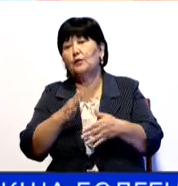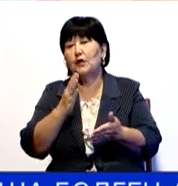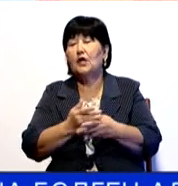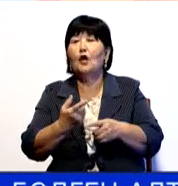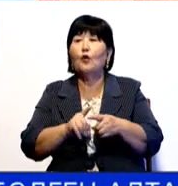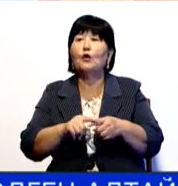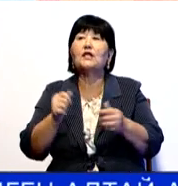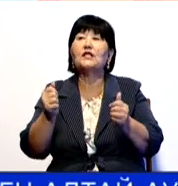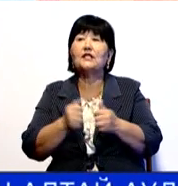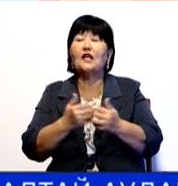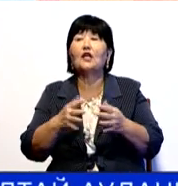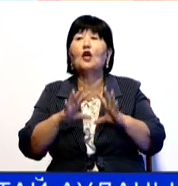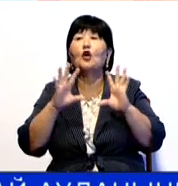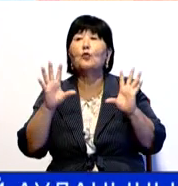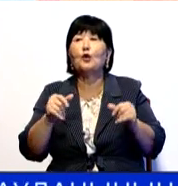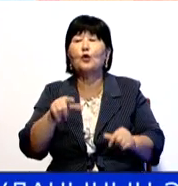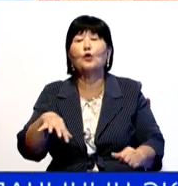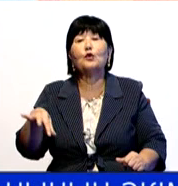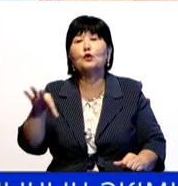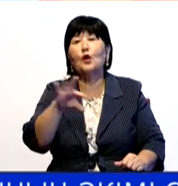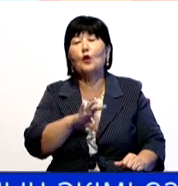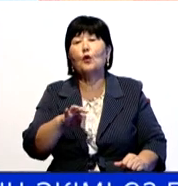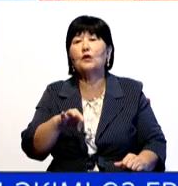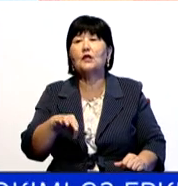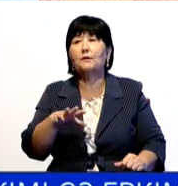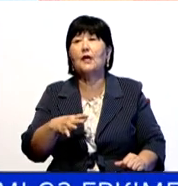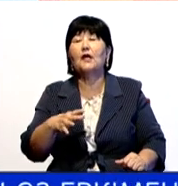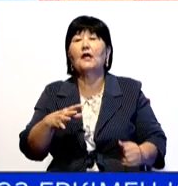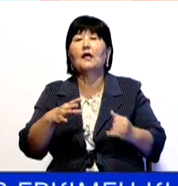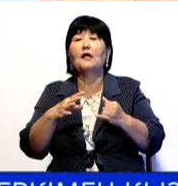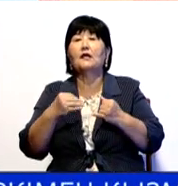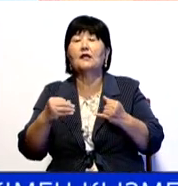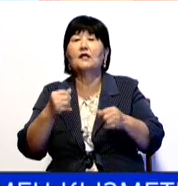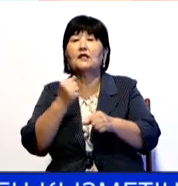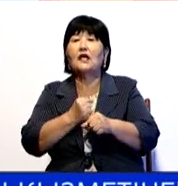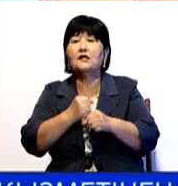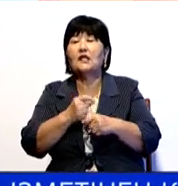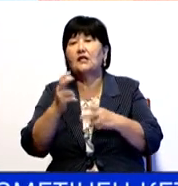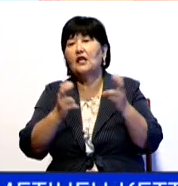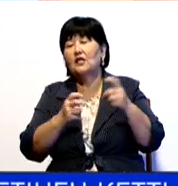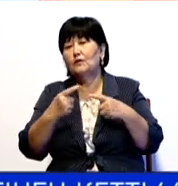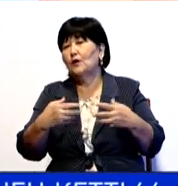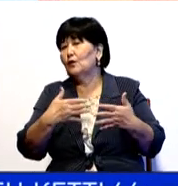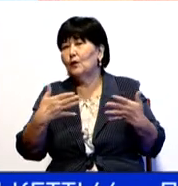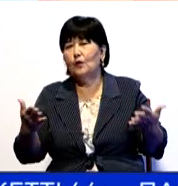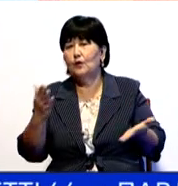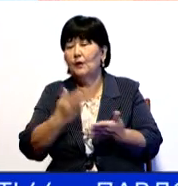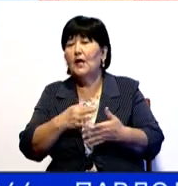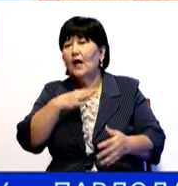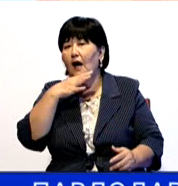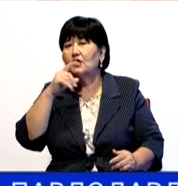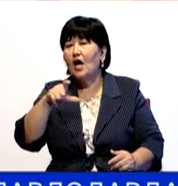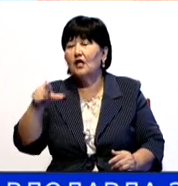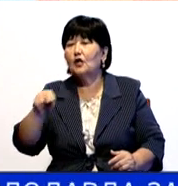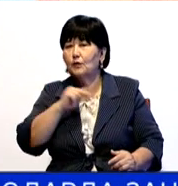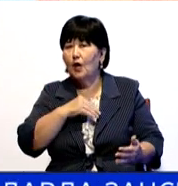Оның жанында бүкіл осы облыстың шаруашылықтарына жем жасайтын зауыты болды, яғни үлкен комбинат болды. Қаншама адамдар